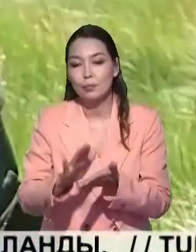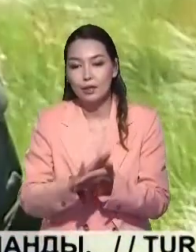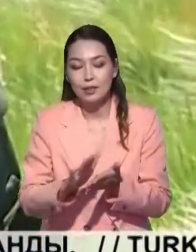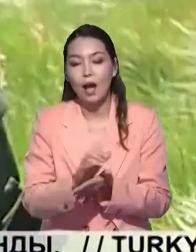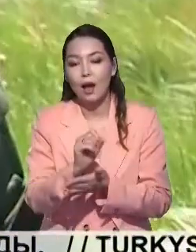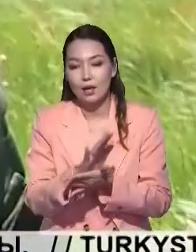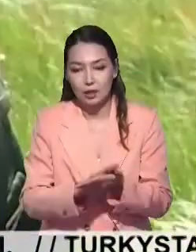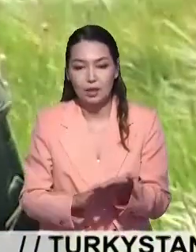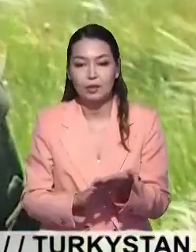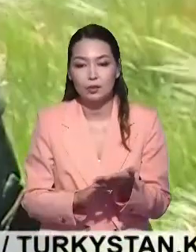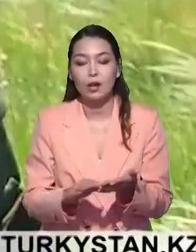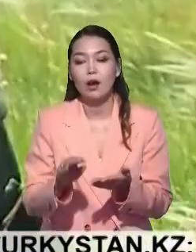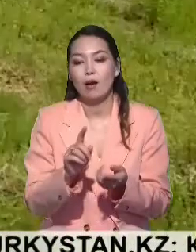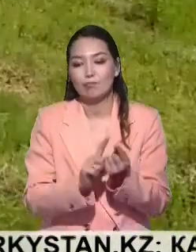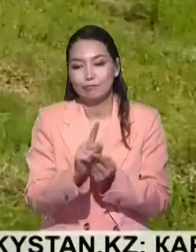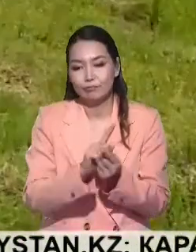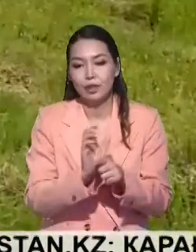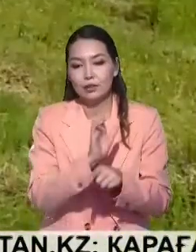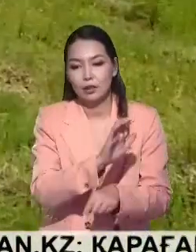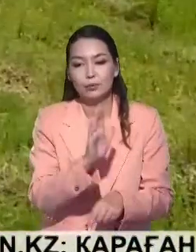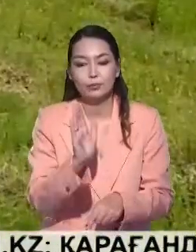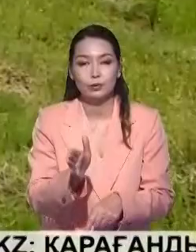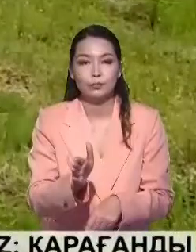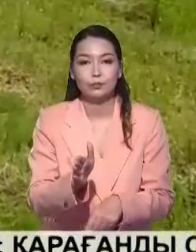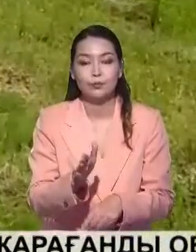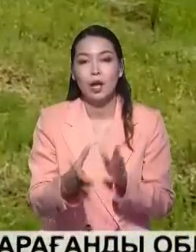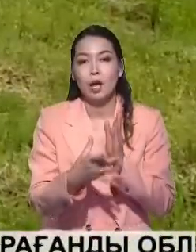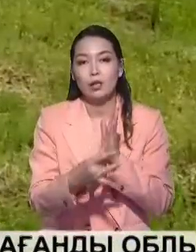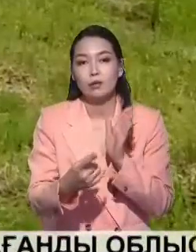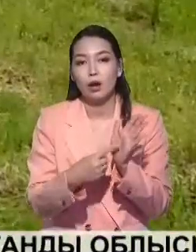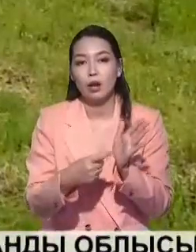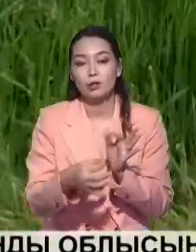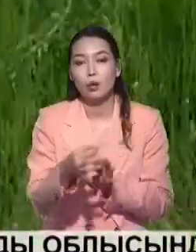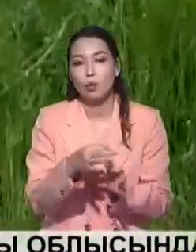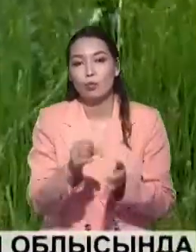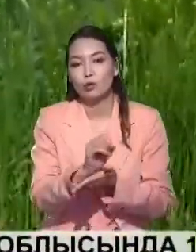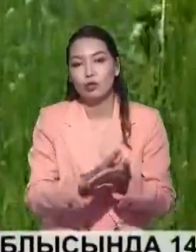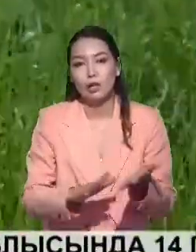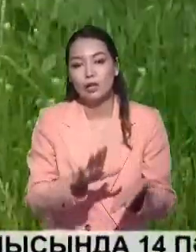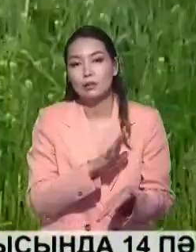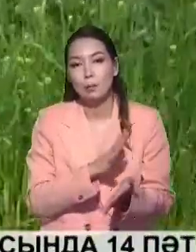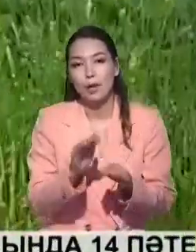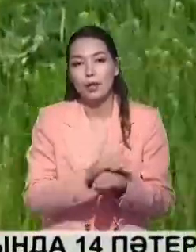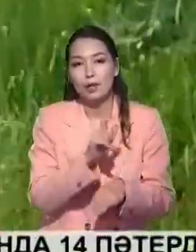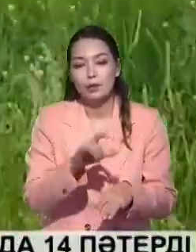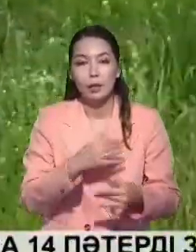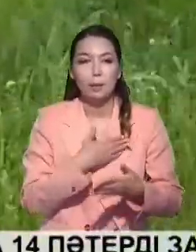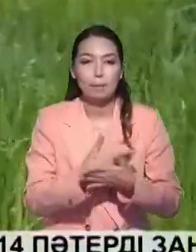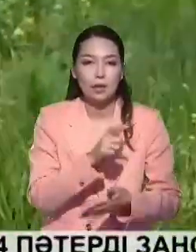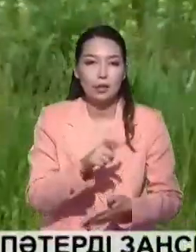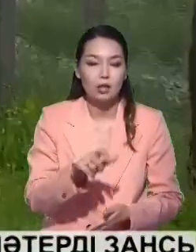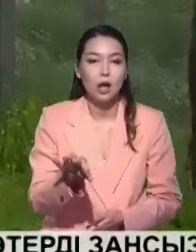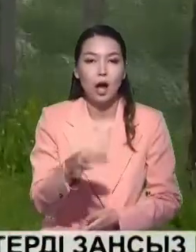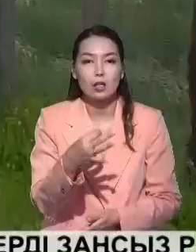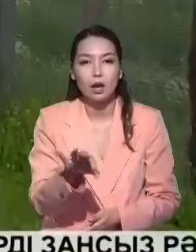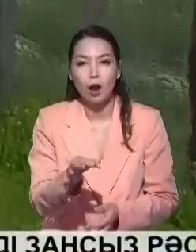қарай қайта өңдеуге береміз. Эстафета Қарағанды облысында жалғасын тапты. Еріктілер мен белсенділер Осакаровка